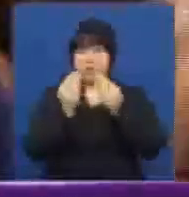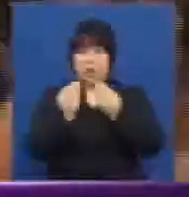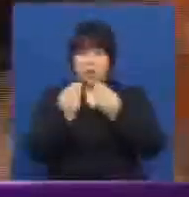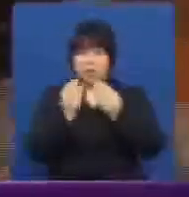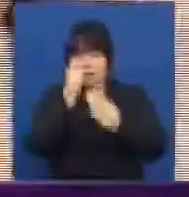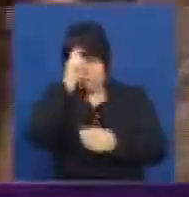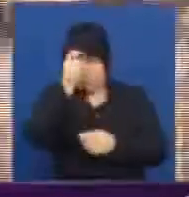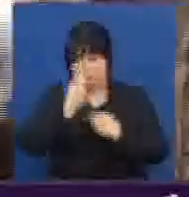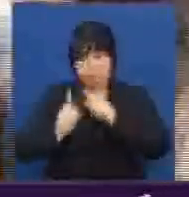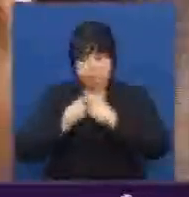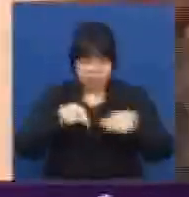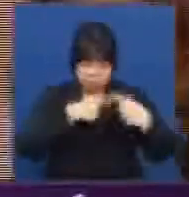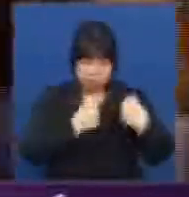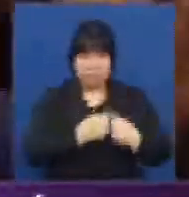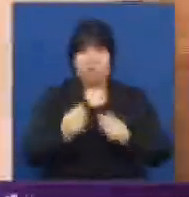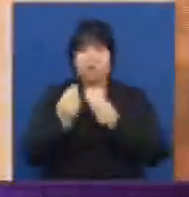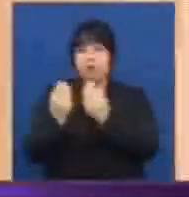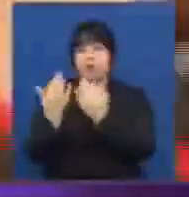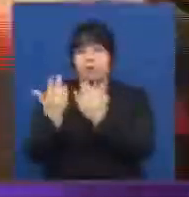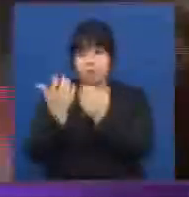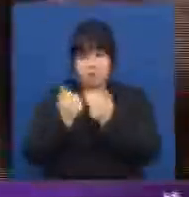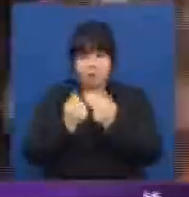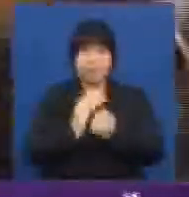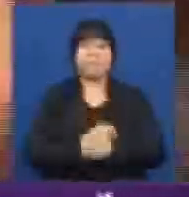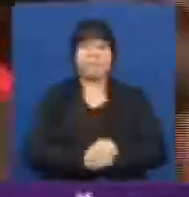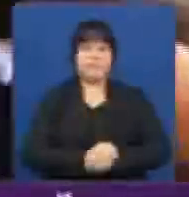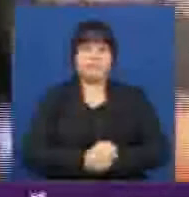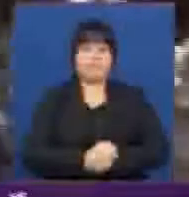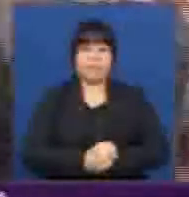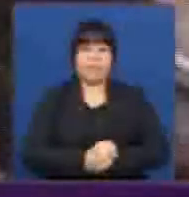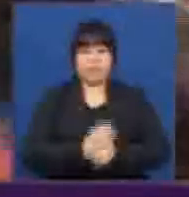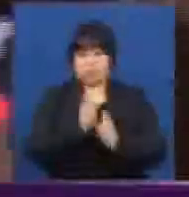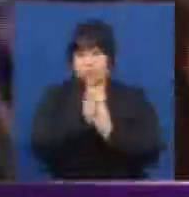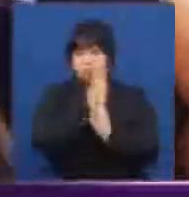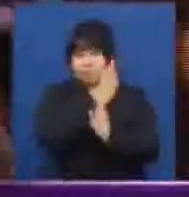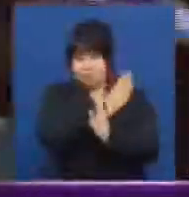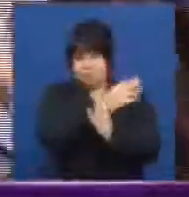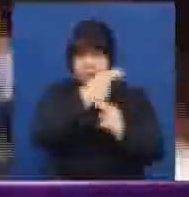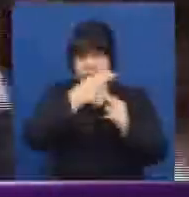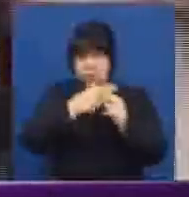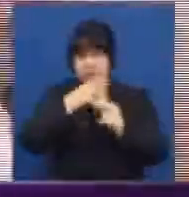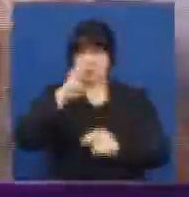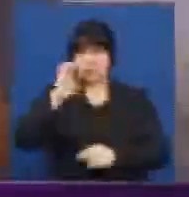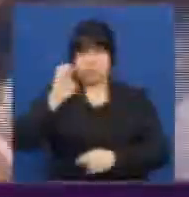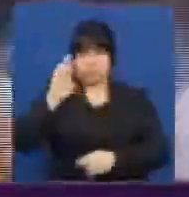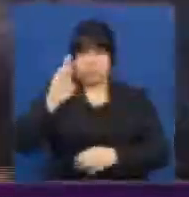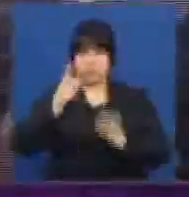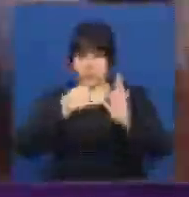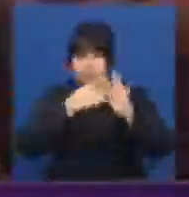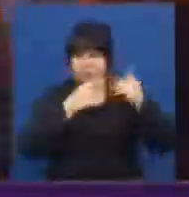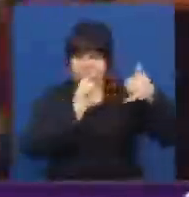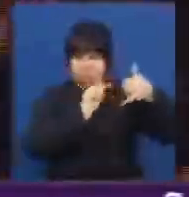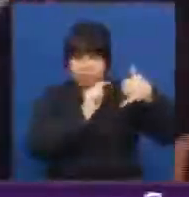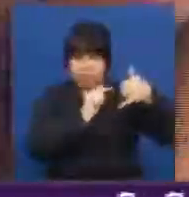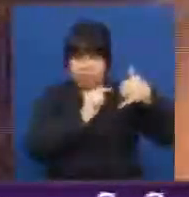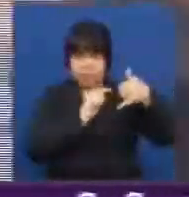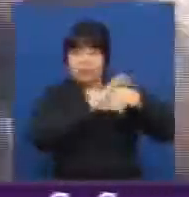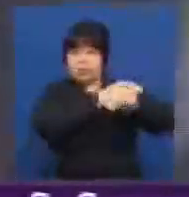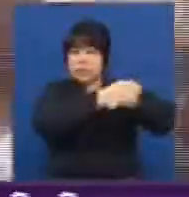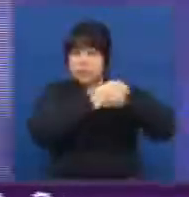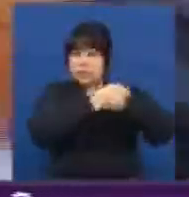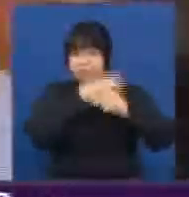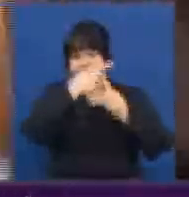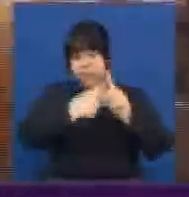พร้อมให้กำลังใจและก็มารอรับจำนวนมากครับซึ่งก่อนหน้านี้นายวีระสมความคิดถูกทหารกัมพูชาจับตัวเมื่อวันที่29